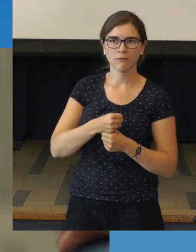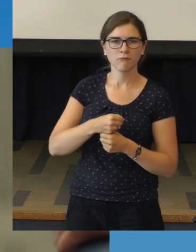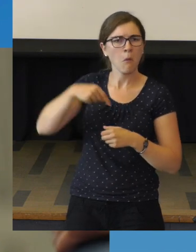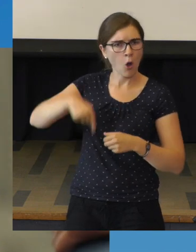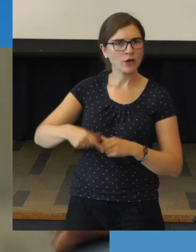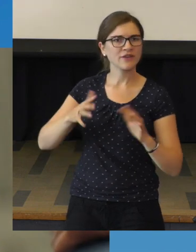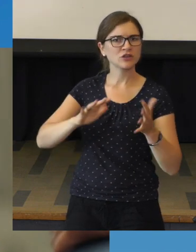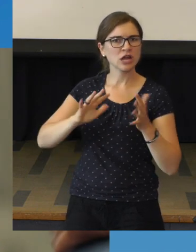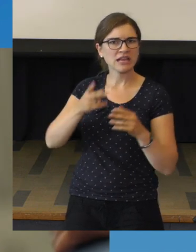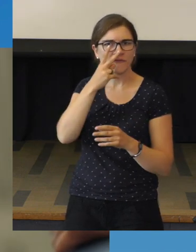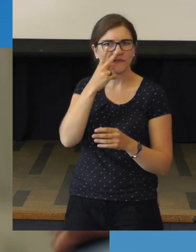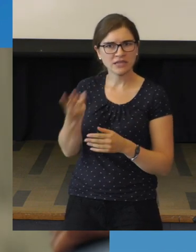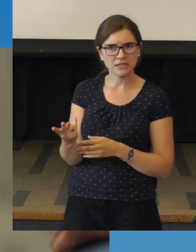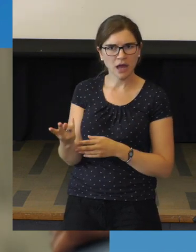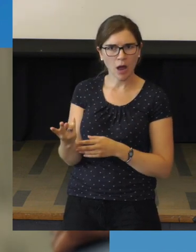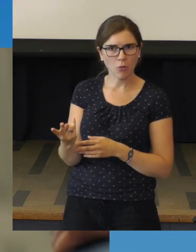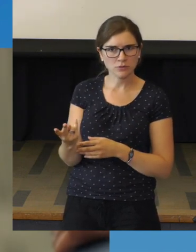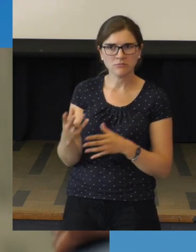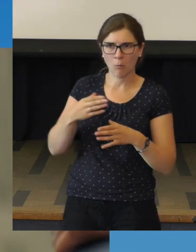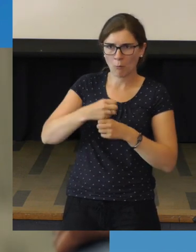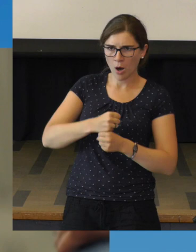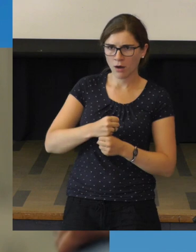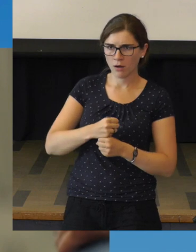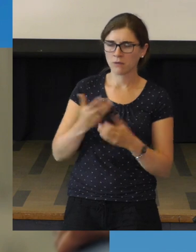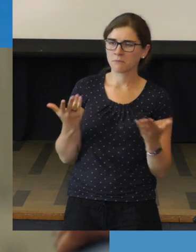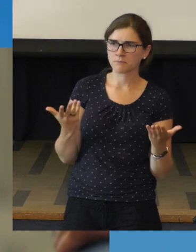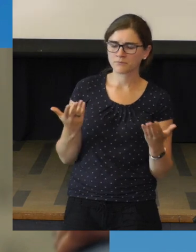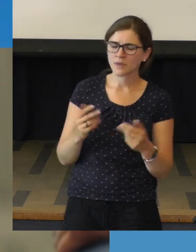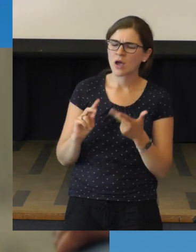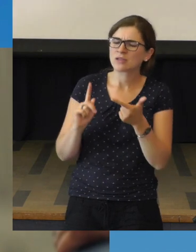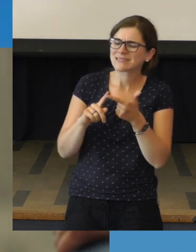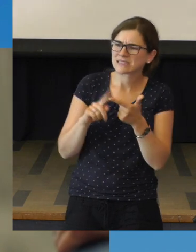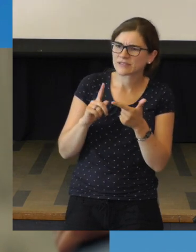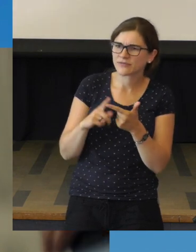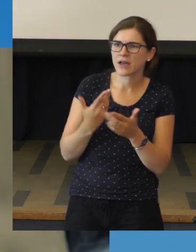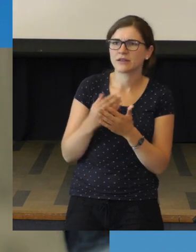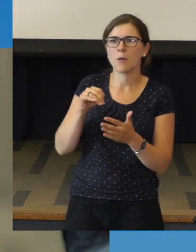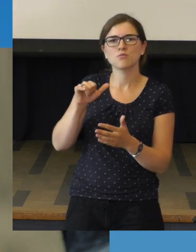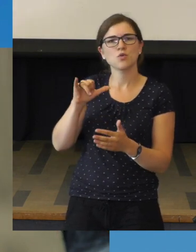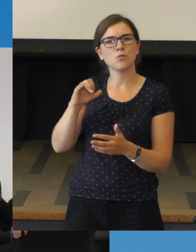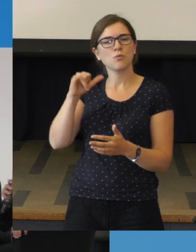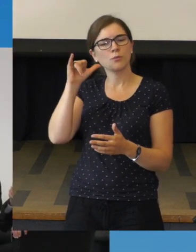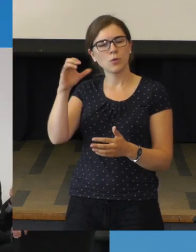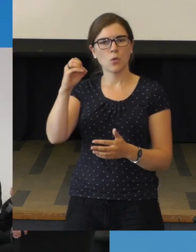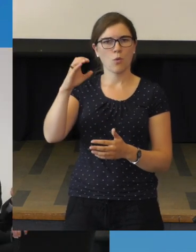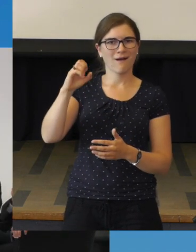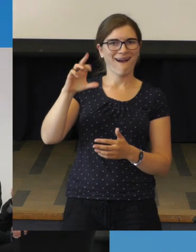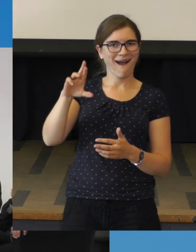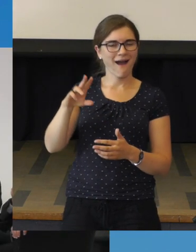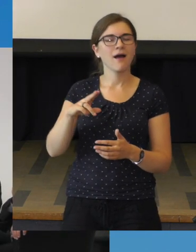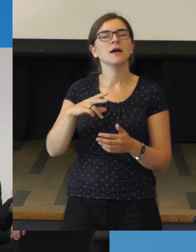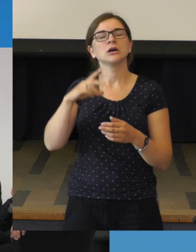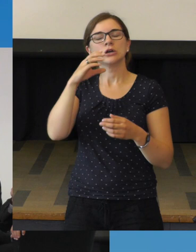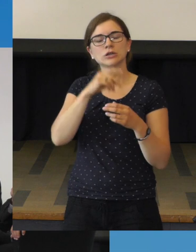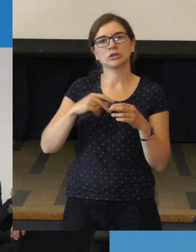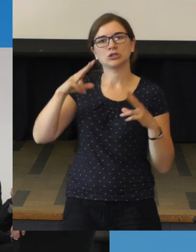passiert? Frage 1. Frage 2, können Sie uns etwas über die Myokardszintigraphie sagen? Zum